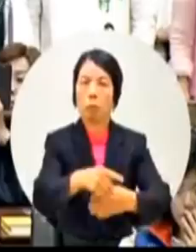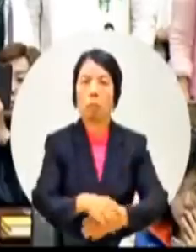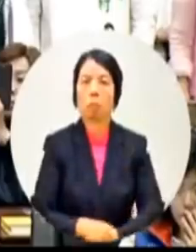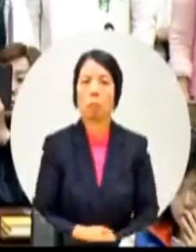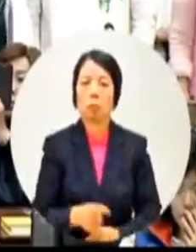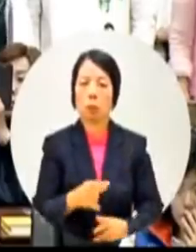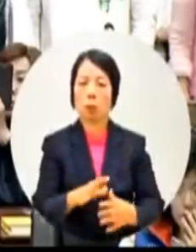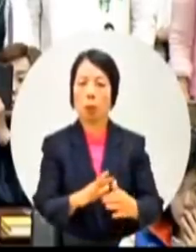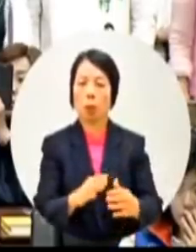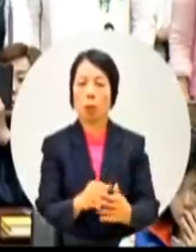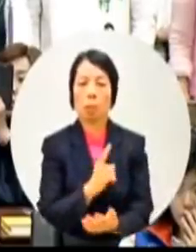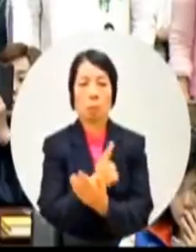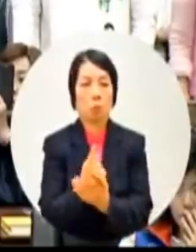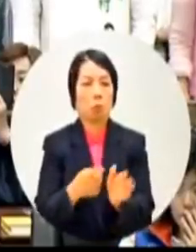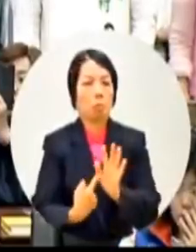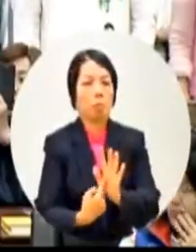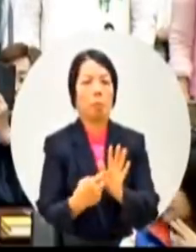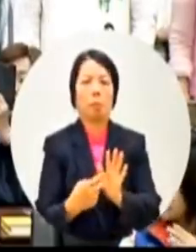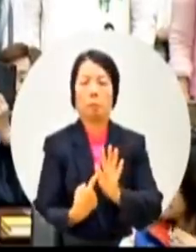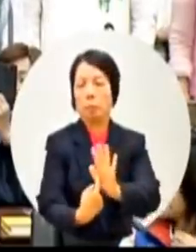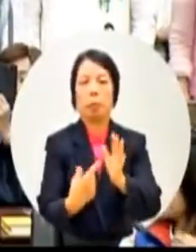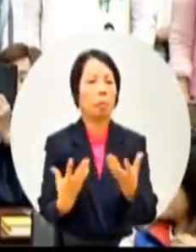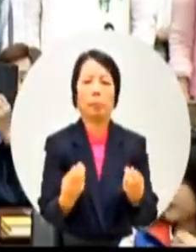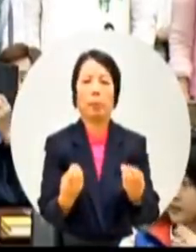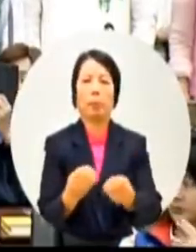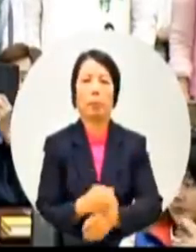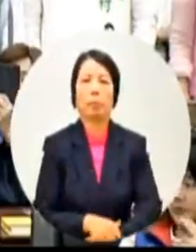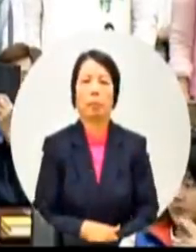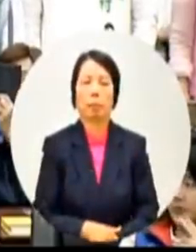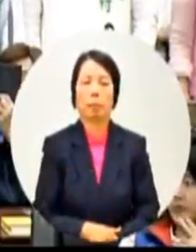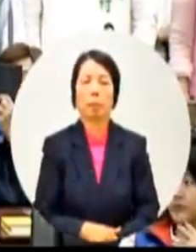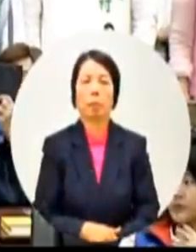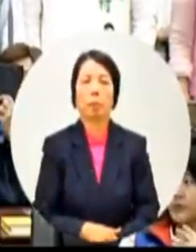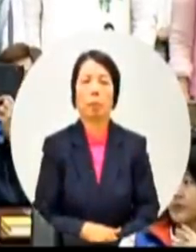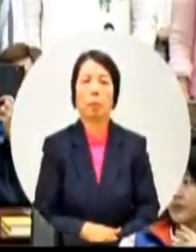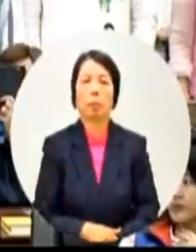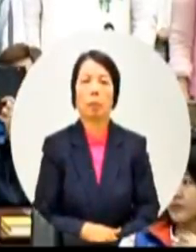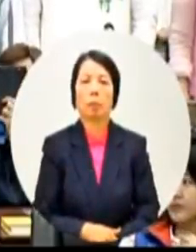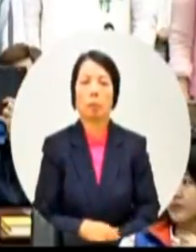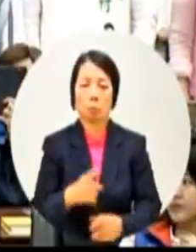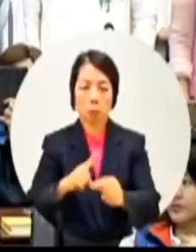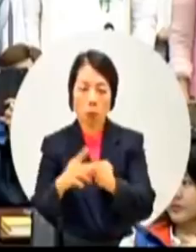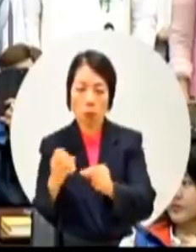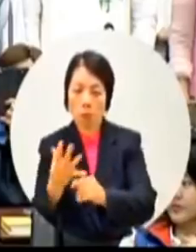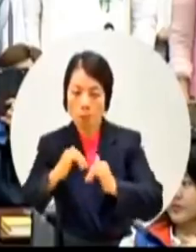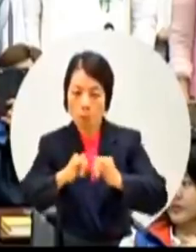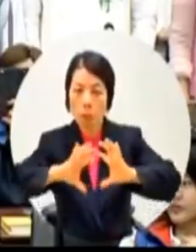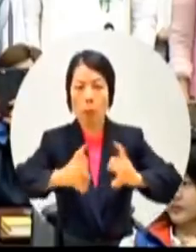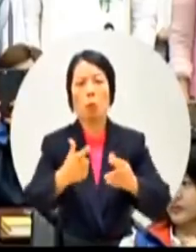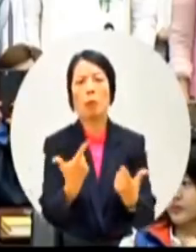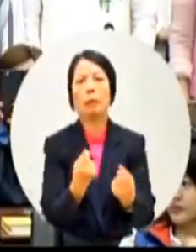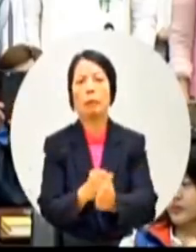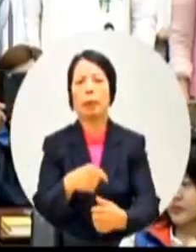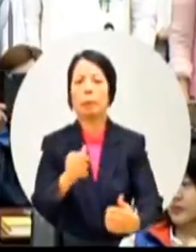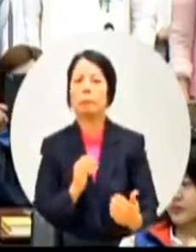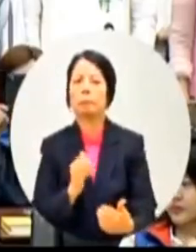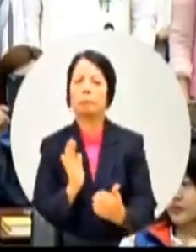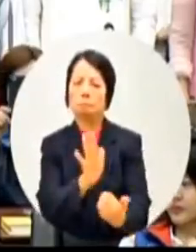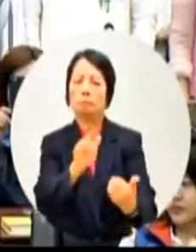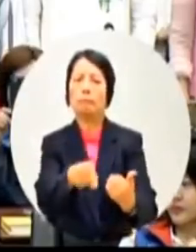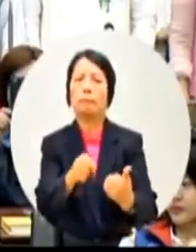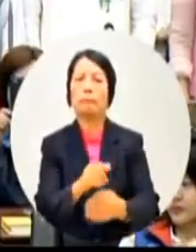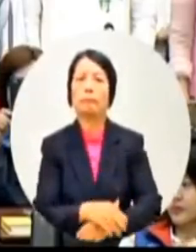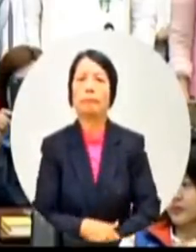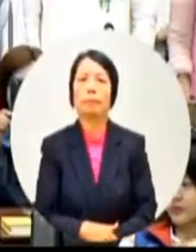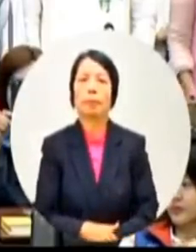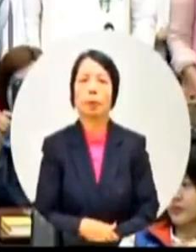使中华民国也没有个表空间，好，所以市长口中念之在之，中华民国货要卖得出去，人